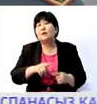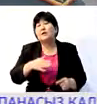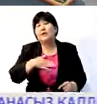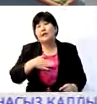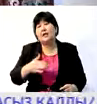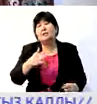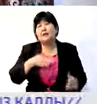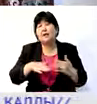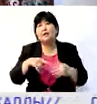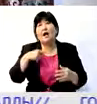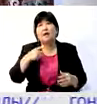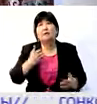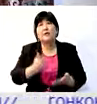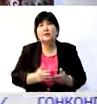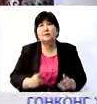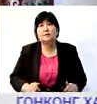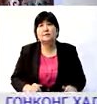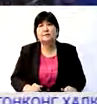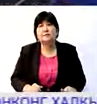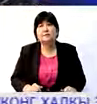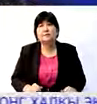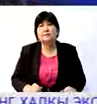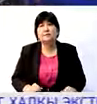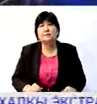рахметін ризашылығын айтып отырмыз.